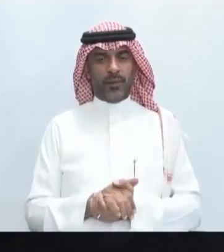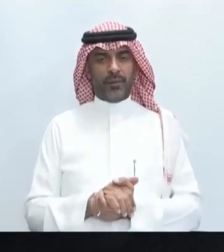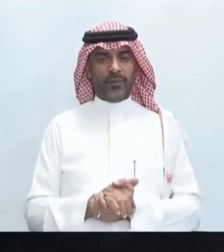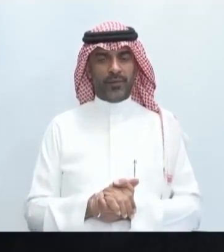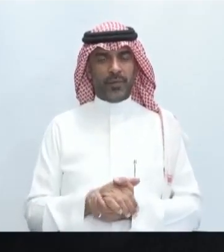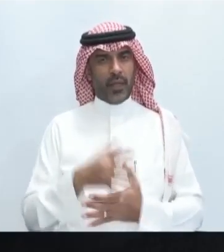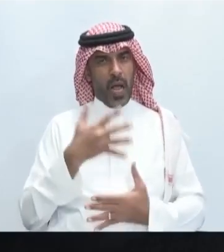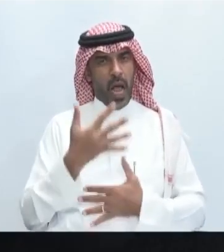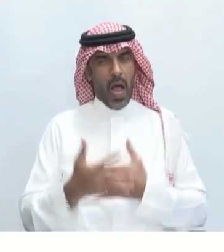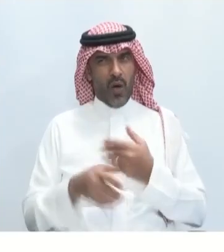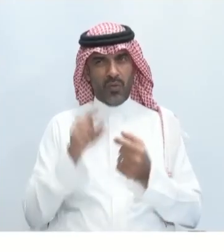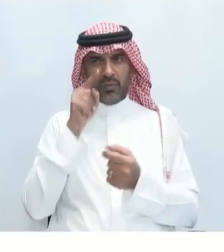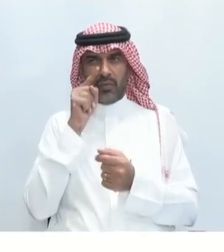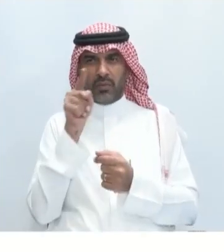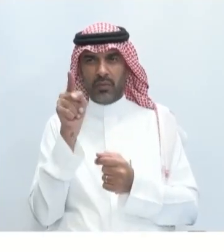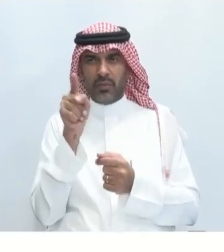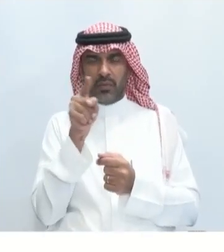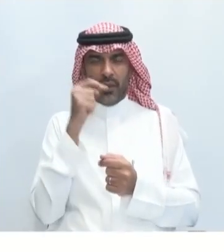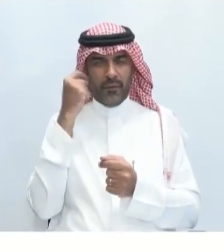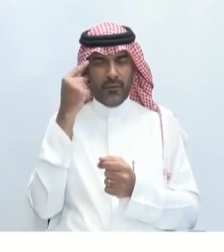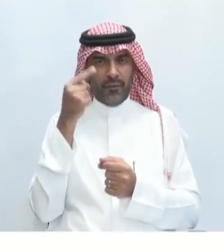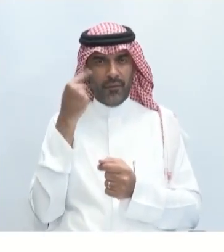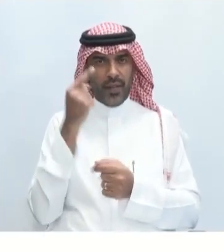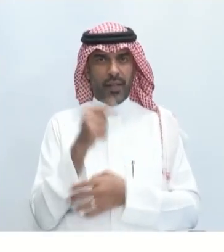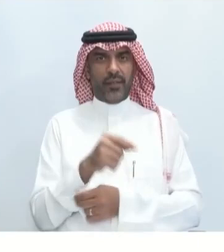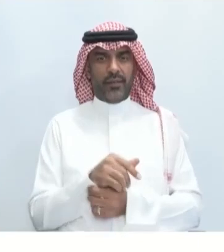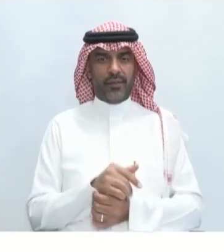حاولوا تحديدها فكروا فيها